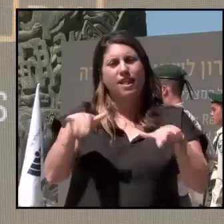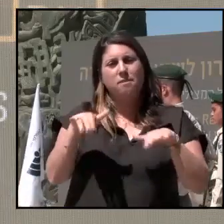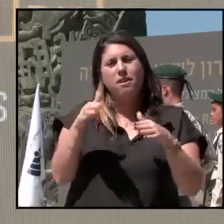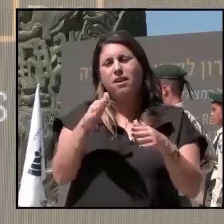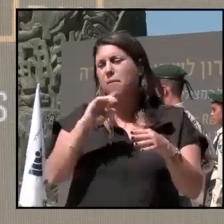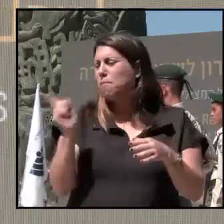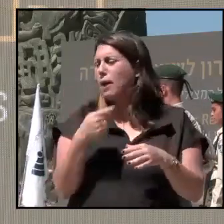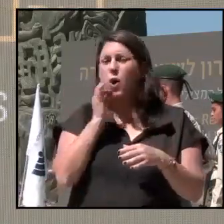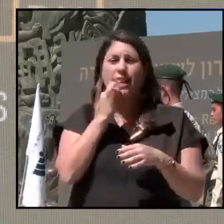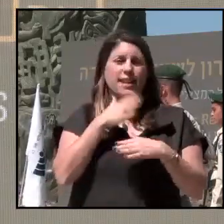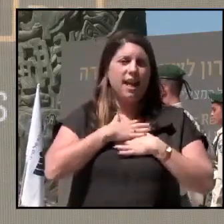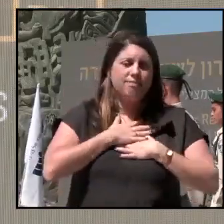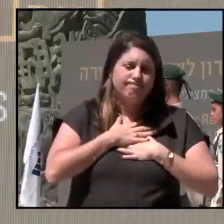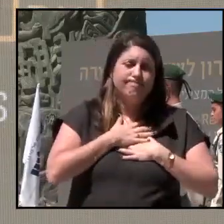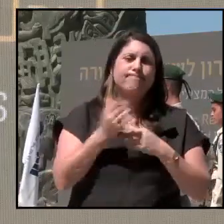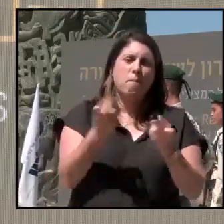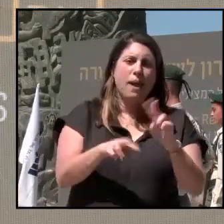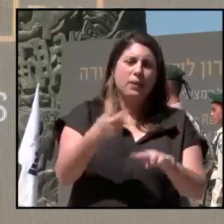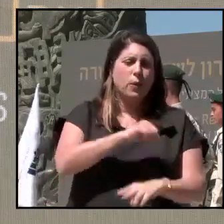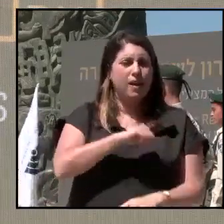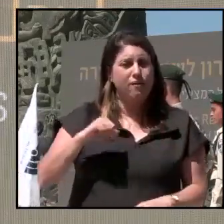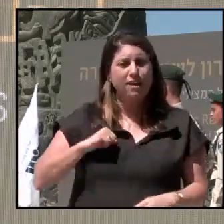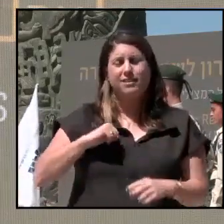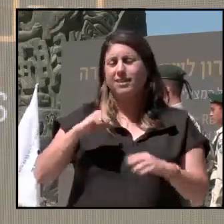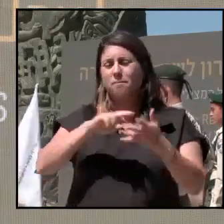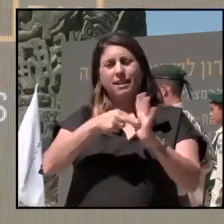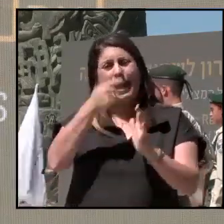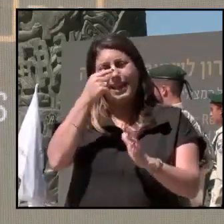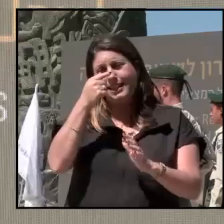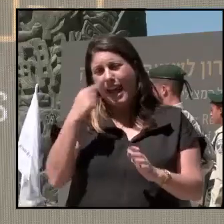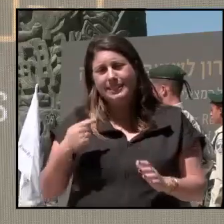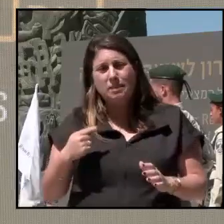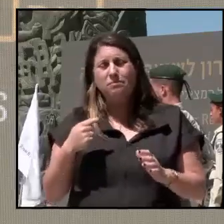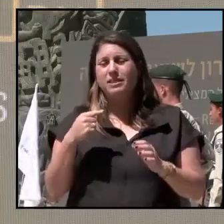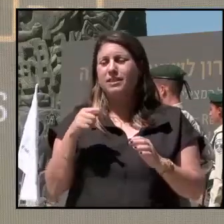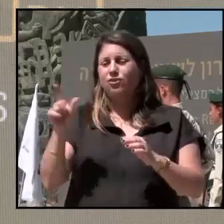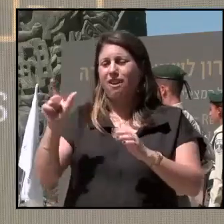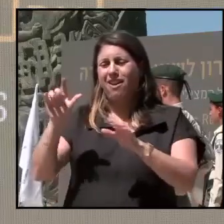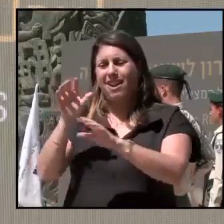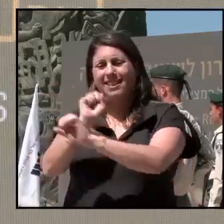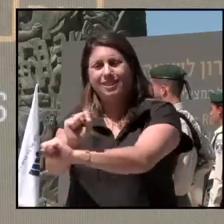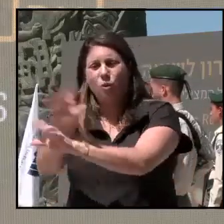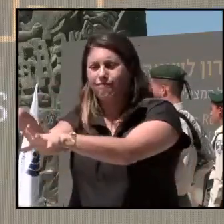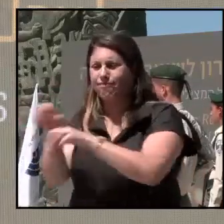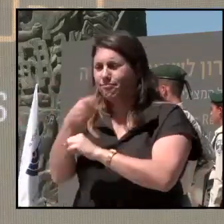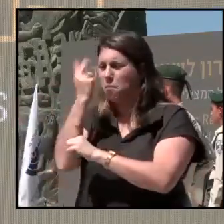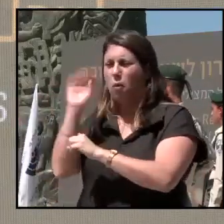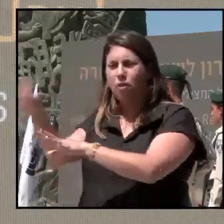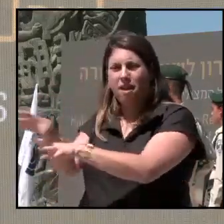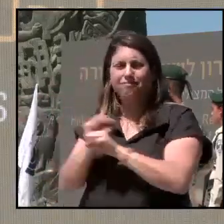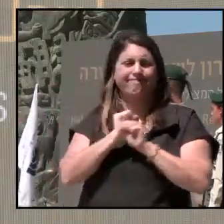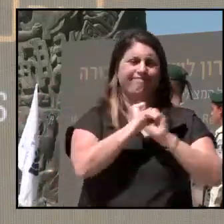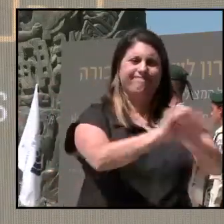הגילאים, מתו לבד בתאי הגזים, ננטשו אחרי שנעצרו ונלקחו מהוריהם על ידי